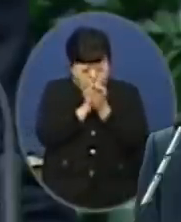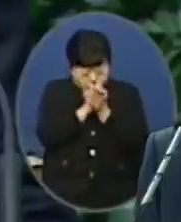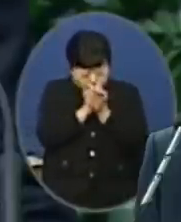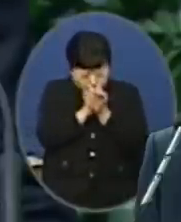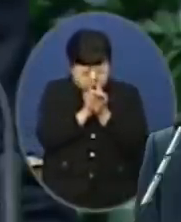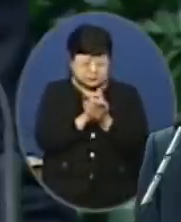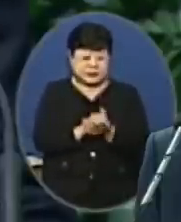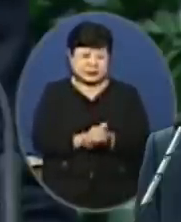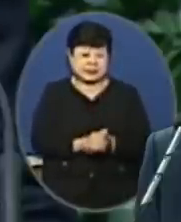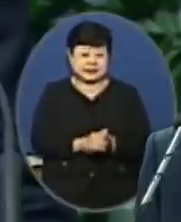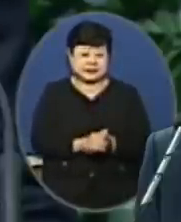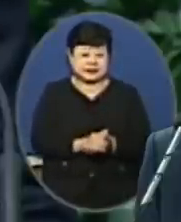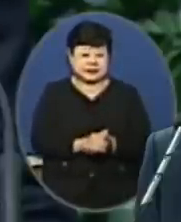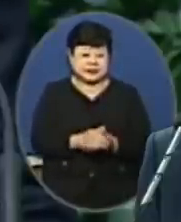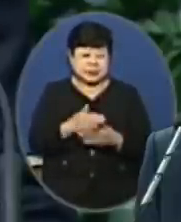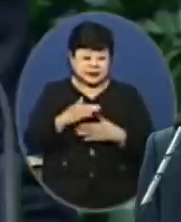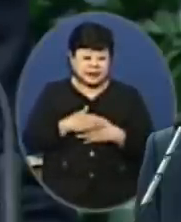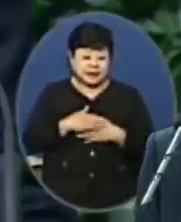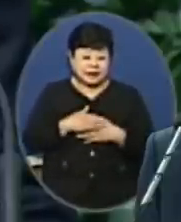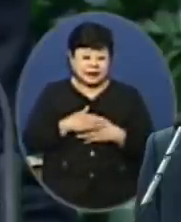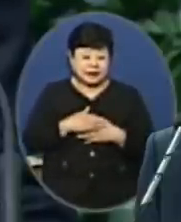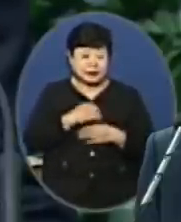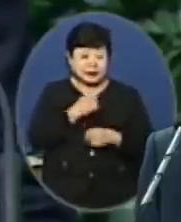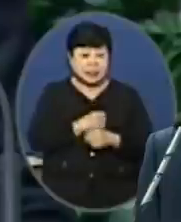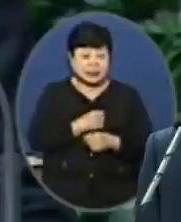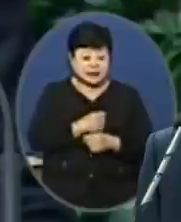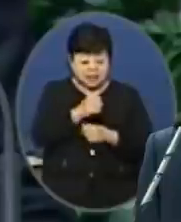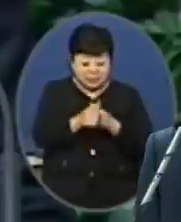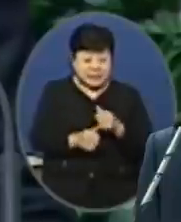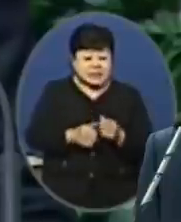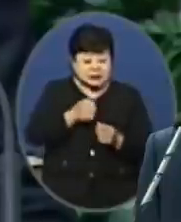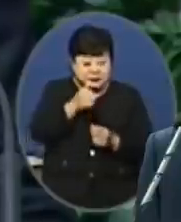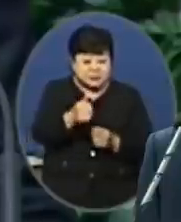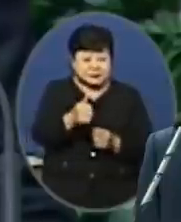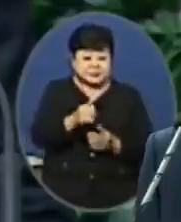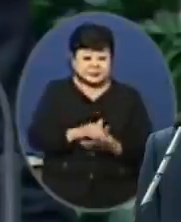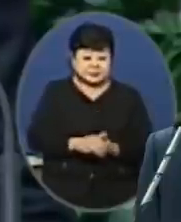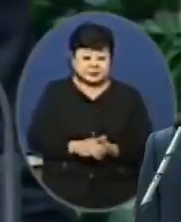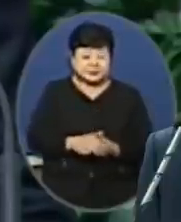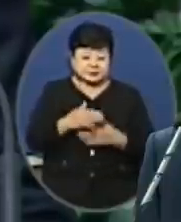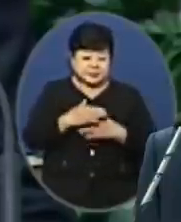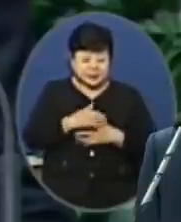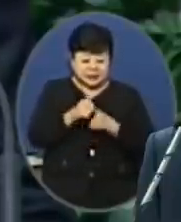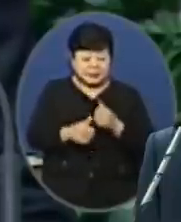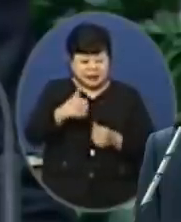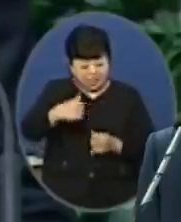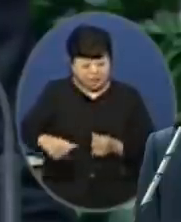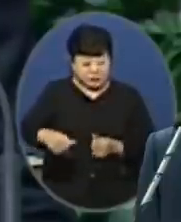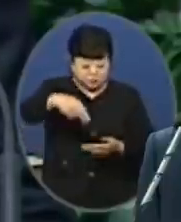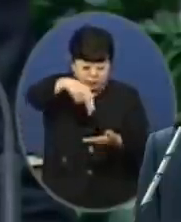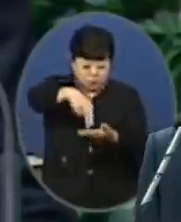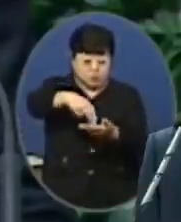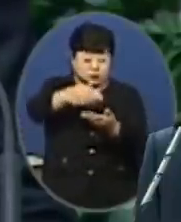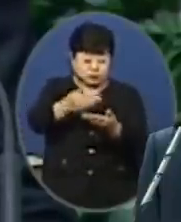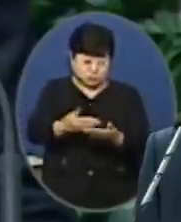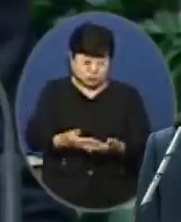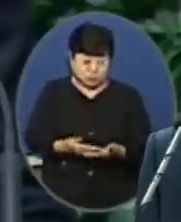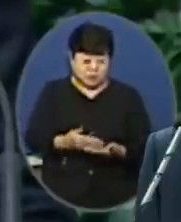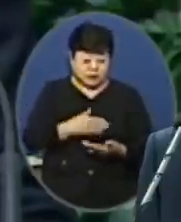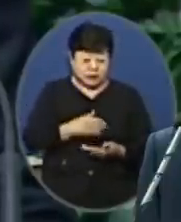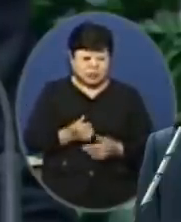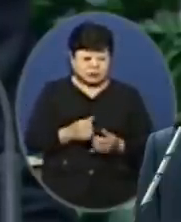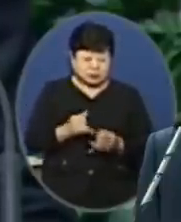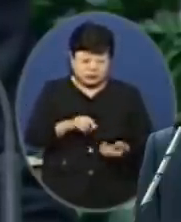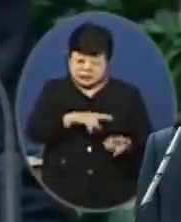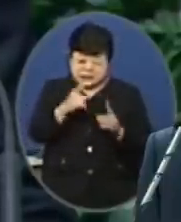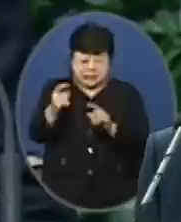하셨습니다. 내가 이렇게 하는 것은 하나님이 나를 하나님의 아들로 세워주신 것과 내가 죽은